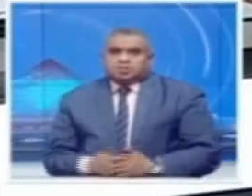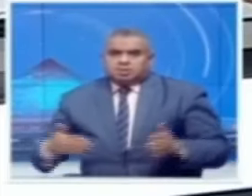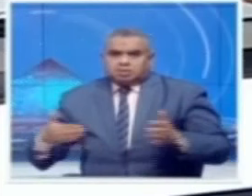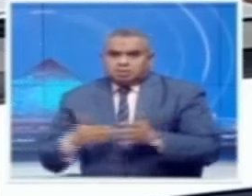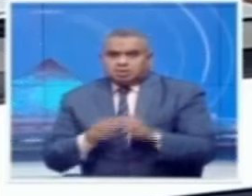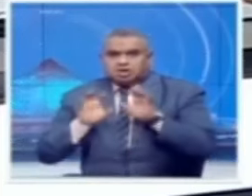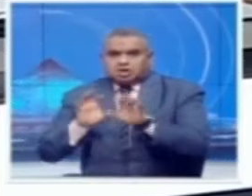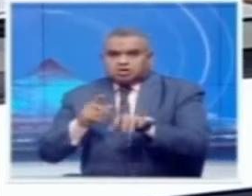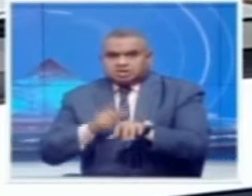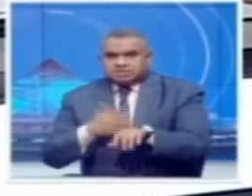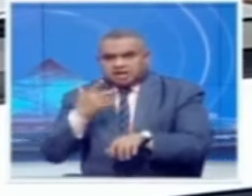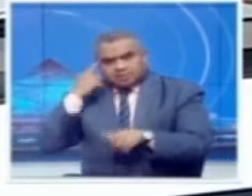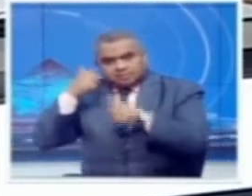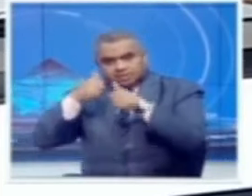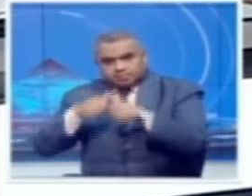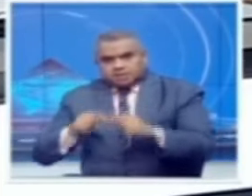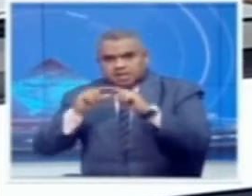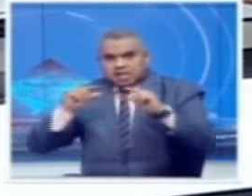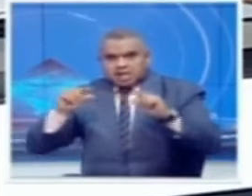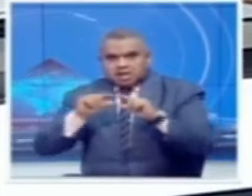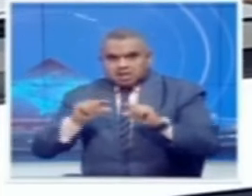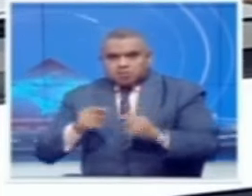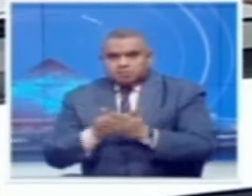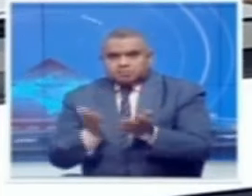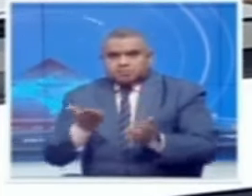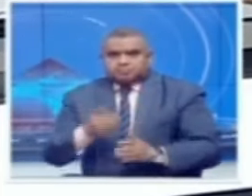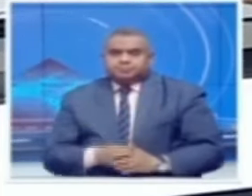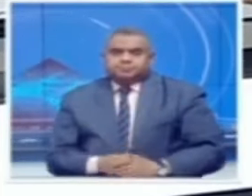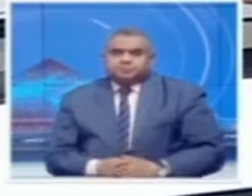نهاية الخامسة، وهذا تذكير بأهم ما جاء بها من عناوين.